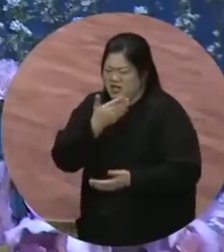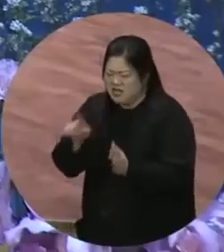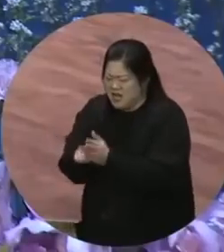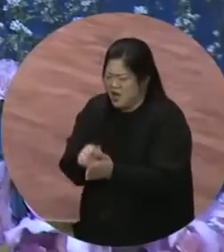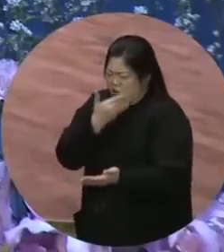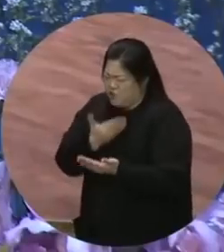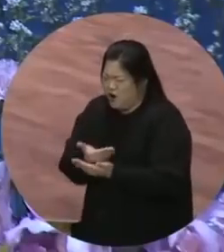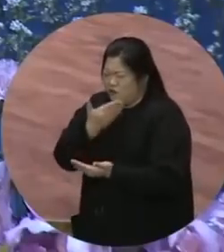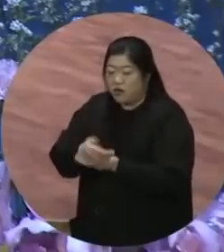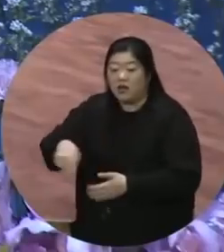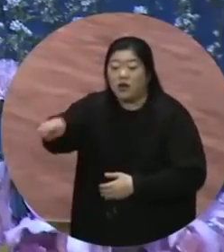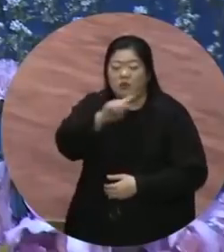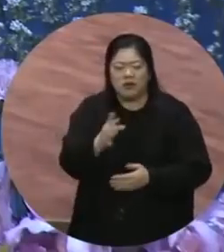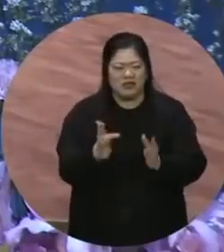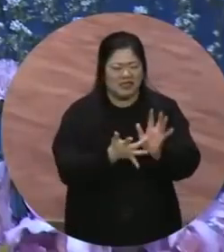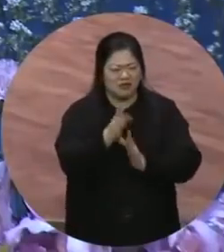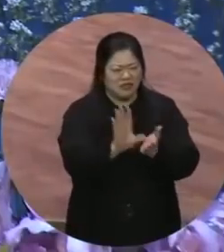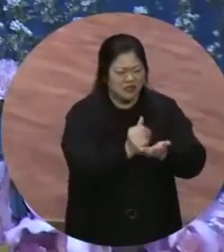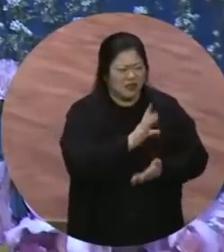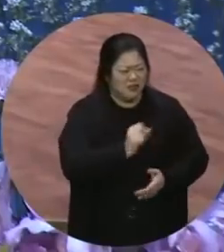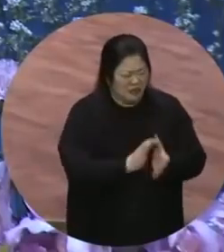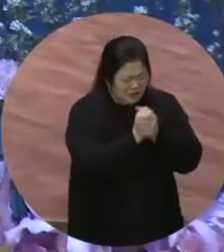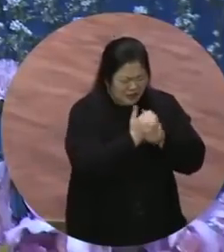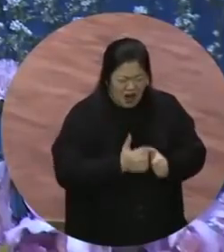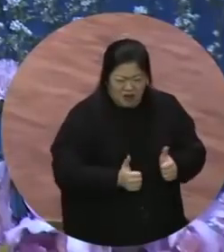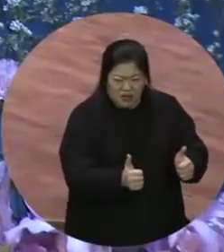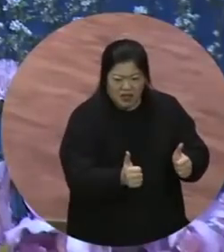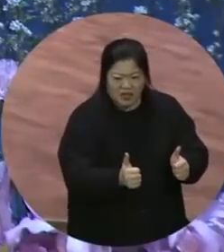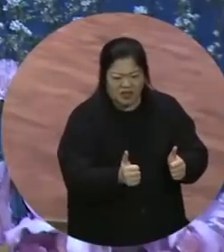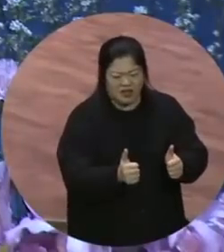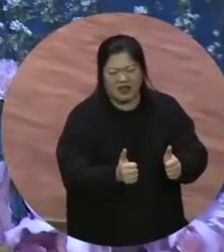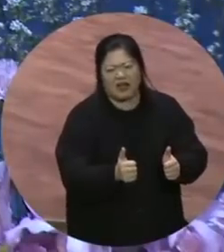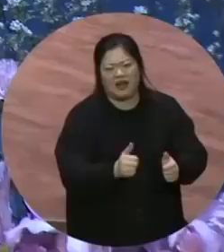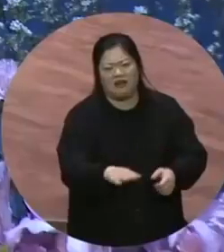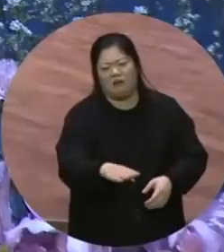여러분 열정과 여러분 열심 게임도 안 돼요.